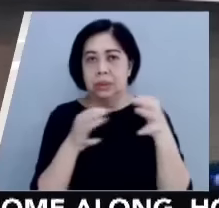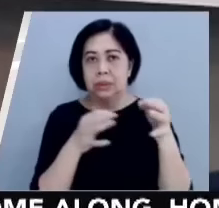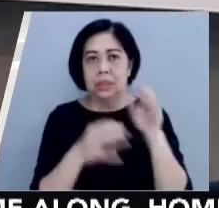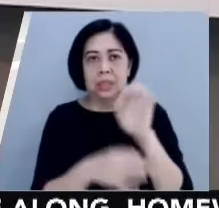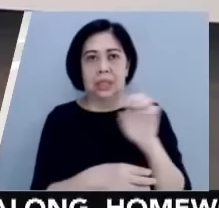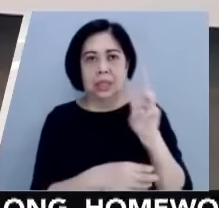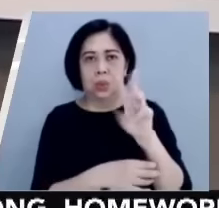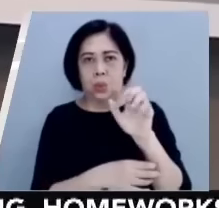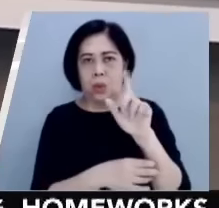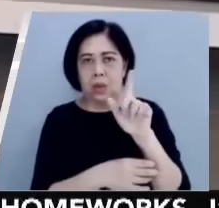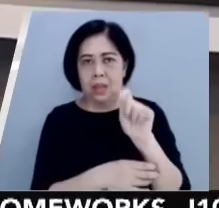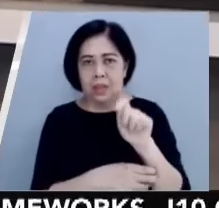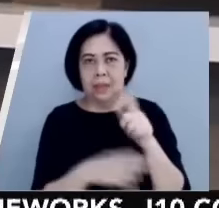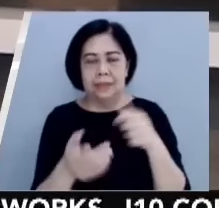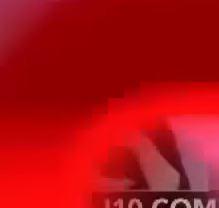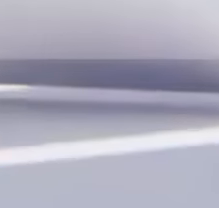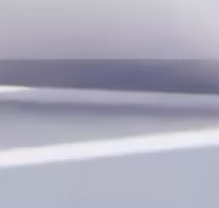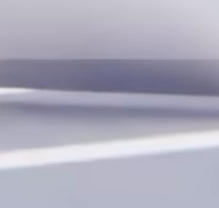pagtutok ni Darlene Kai.